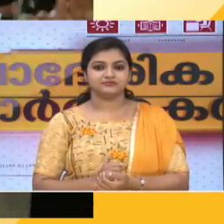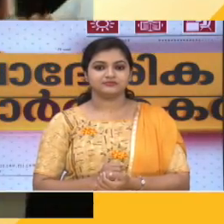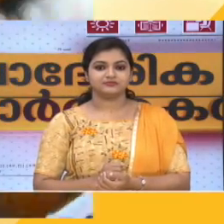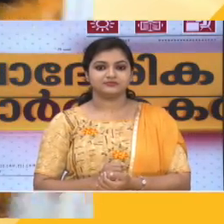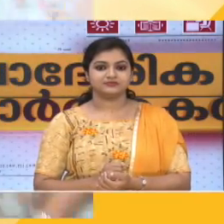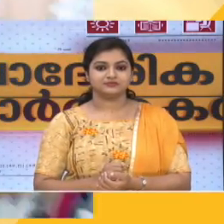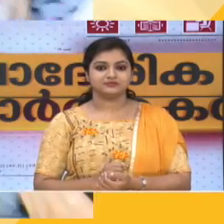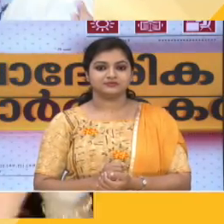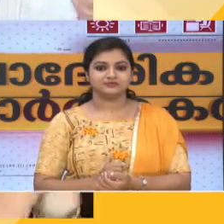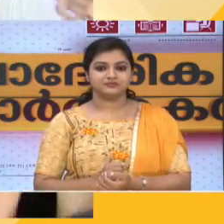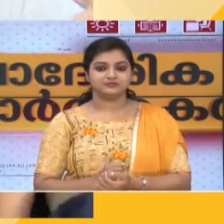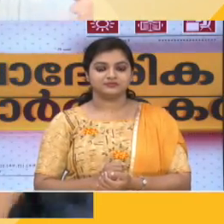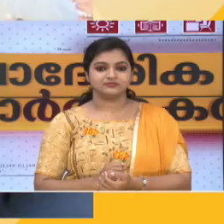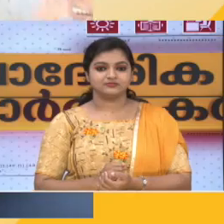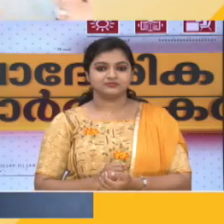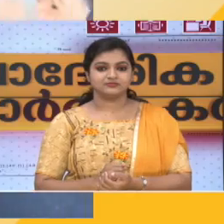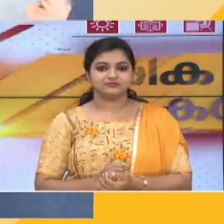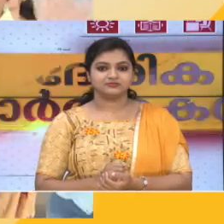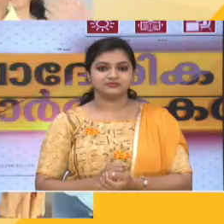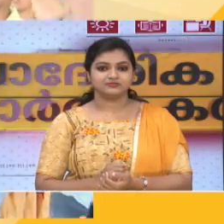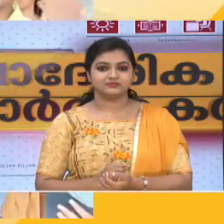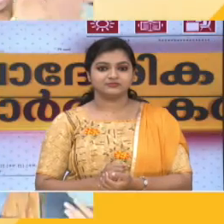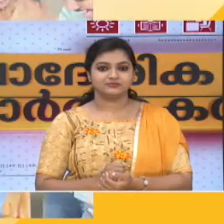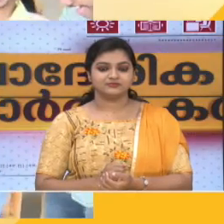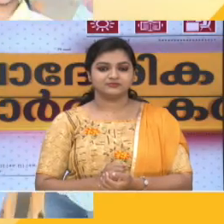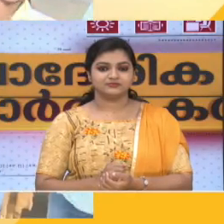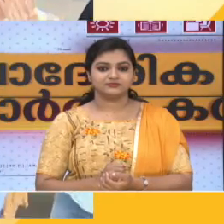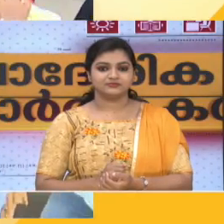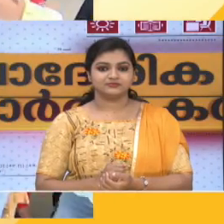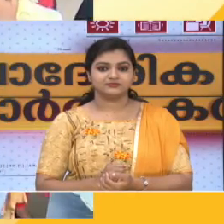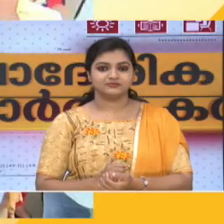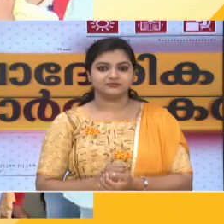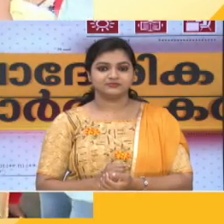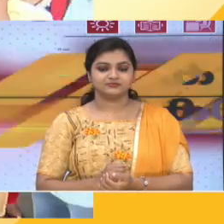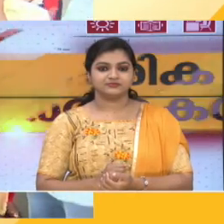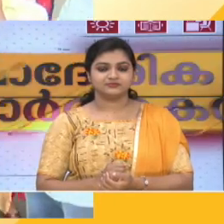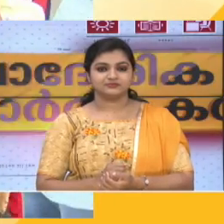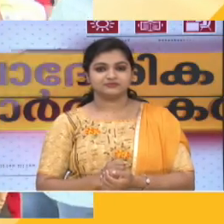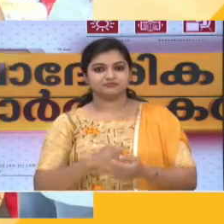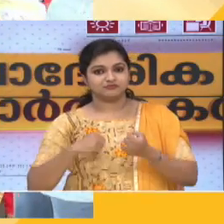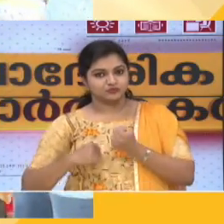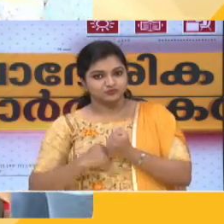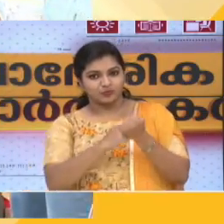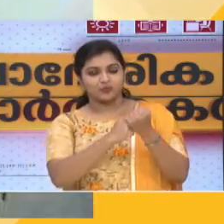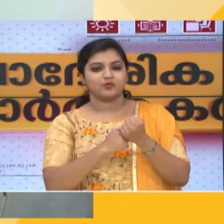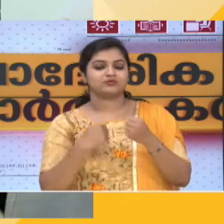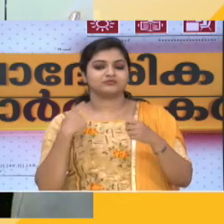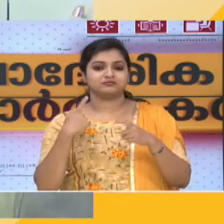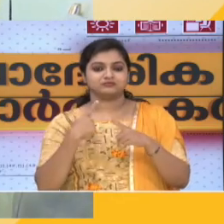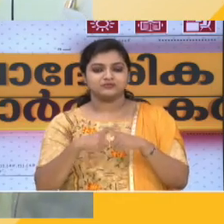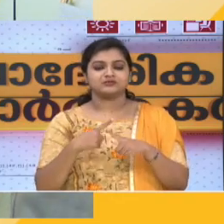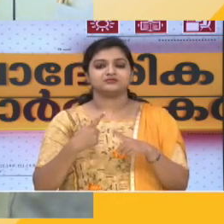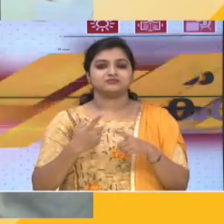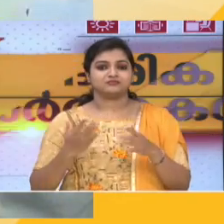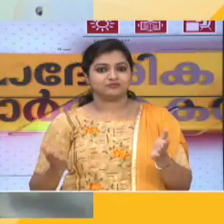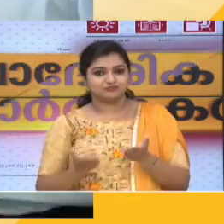പി പിന്തുണയും പ്രോത്സാഹനവുമായി എന്നും